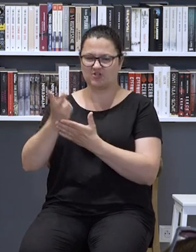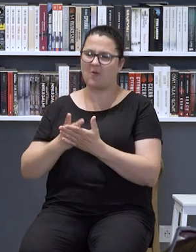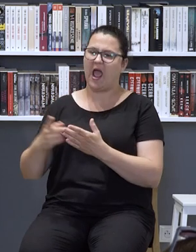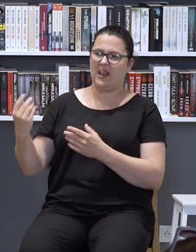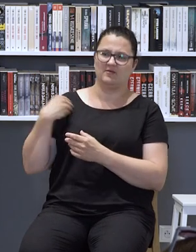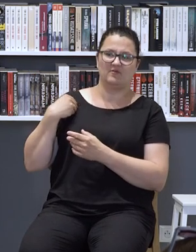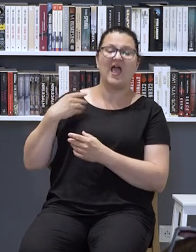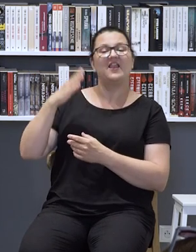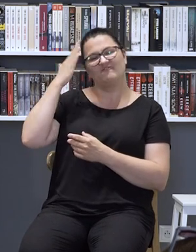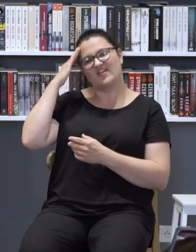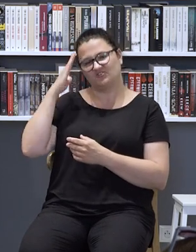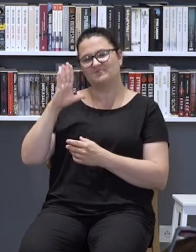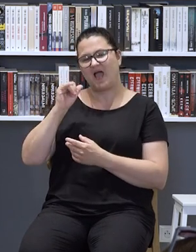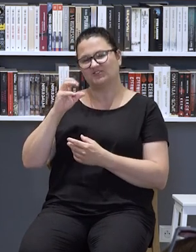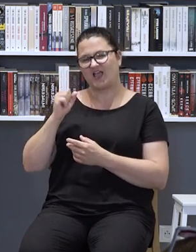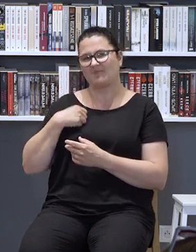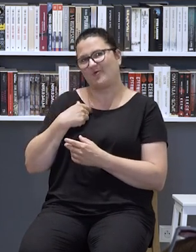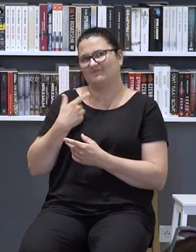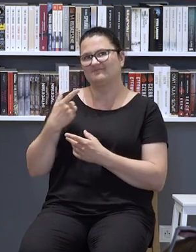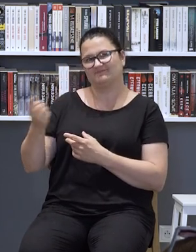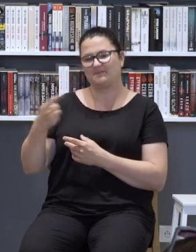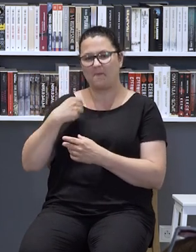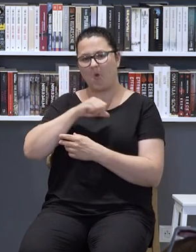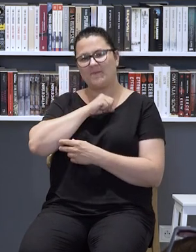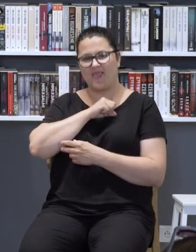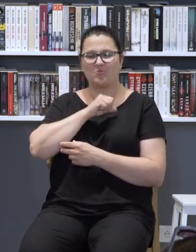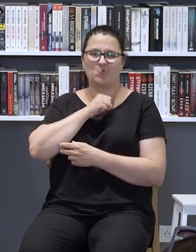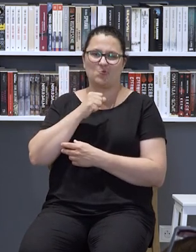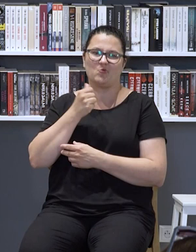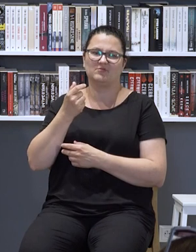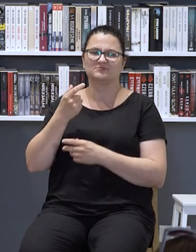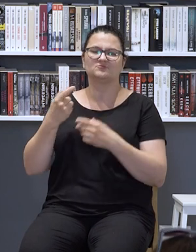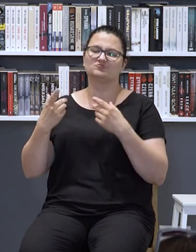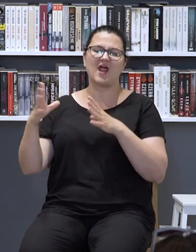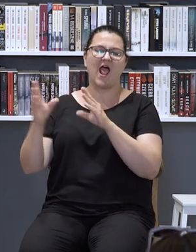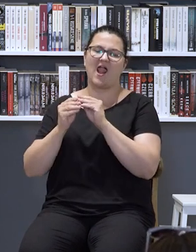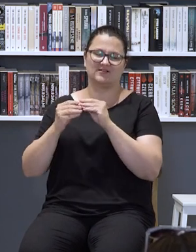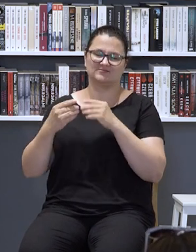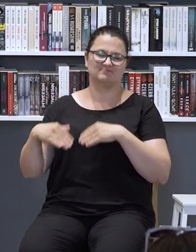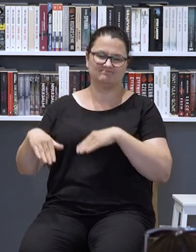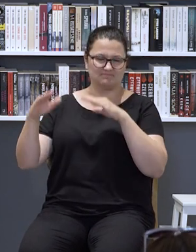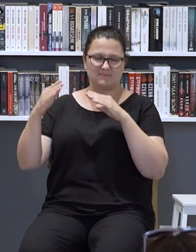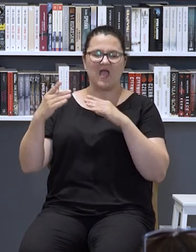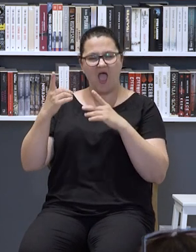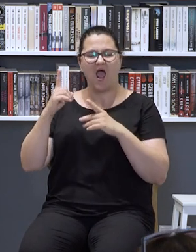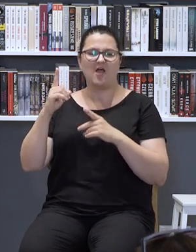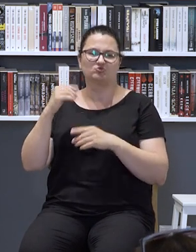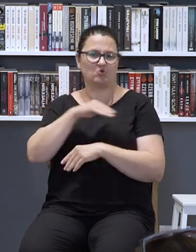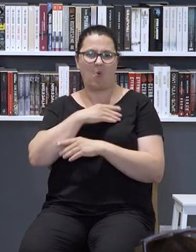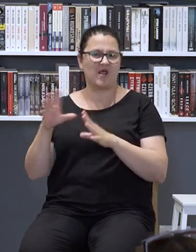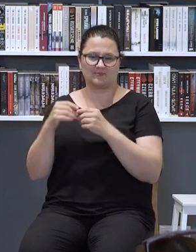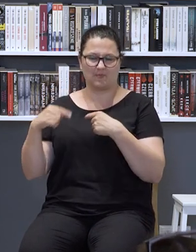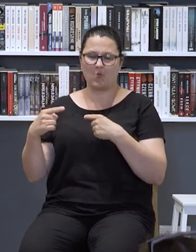wiesz Basiu, no bo oczywiście przeszłyśmy na ty, jesteśmy mniej więcej, tylko nie chodziłyśmy razem do szkoły. Wiesz Basiu, ja ostatni raz